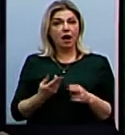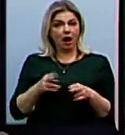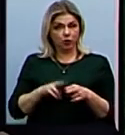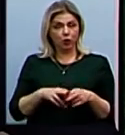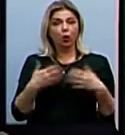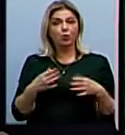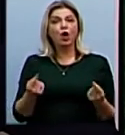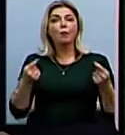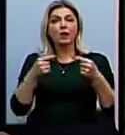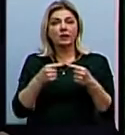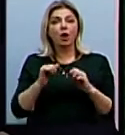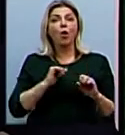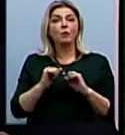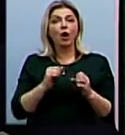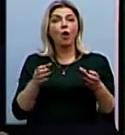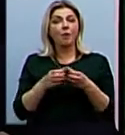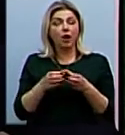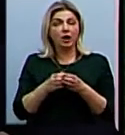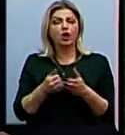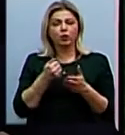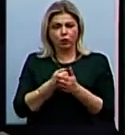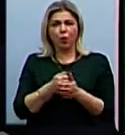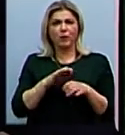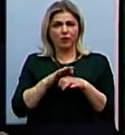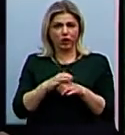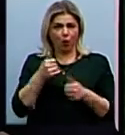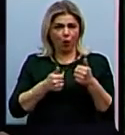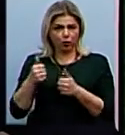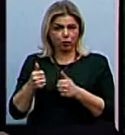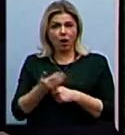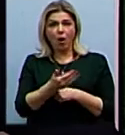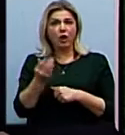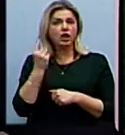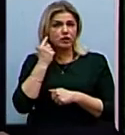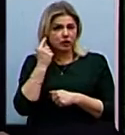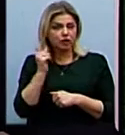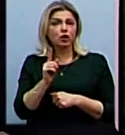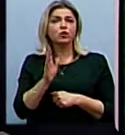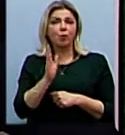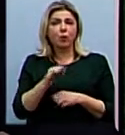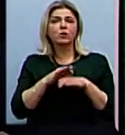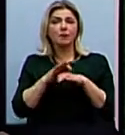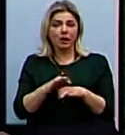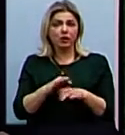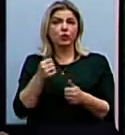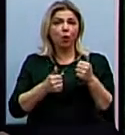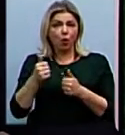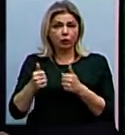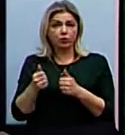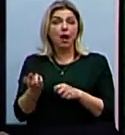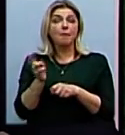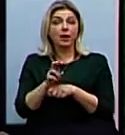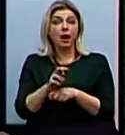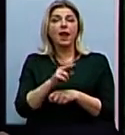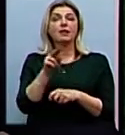определились с управляющей компанией. Еще до проведения конкурса они слышали о том, что будут проводить конкурс там в таком-то месяце. Они приходят в